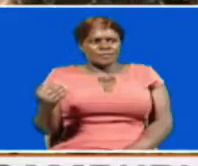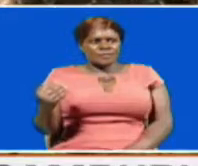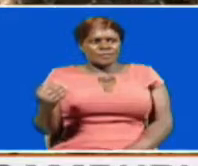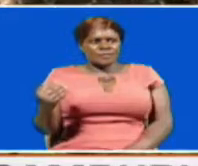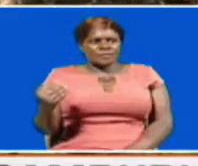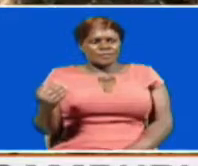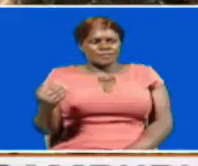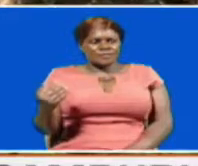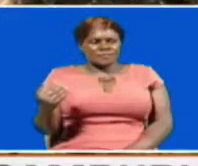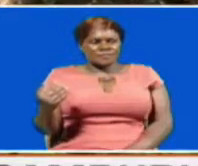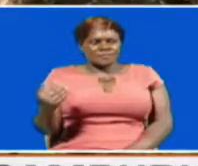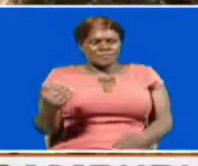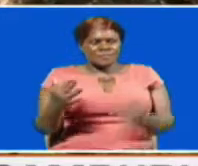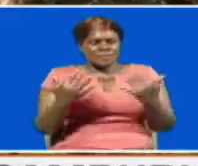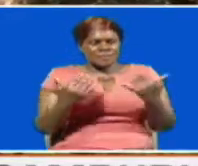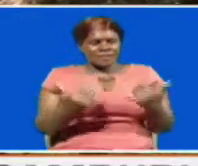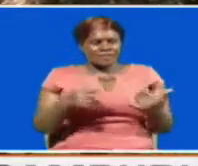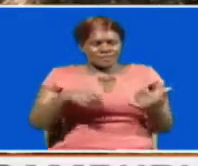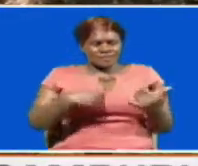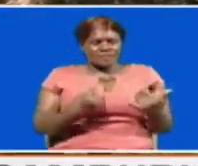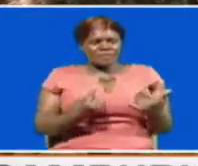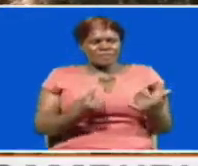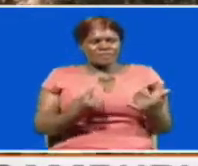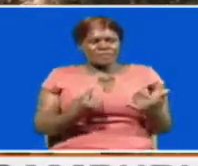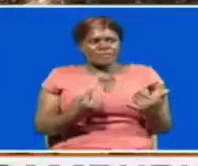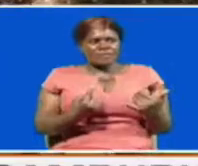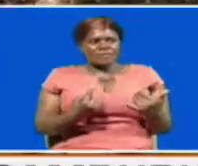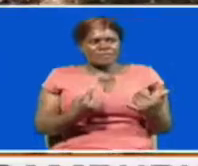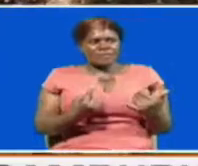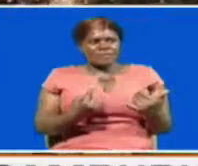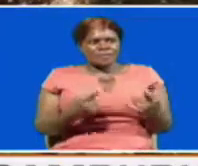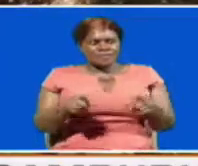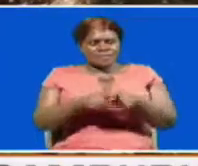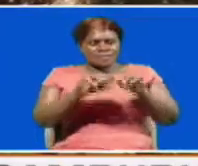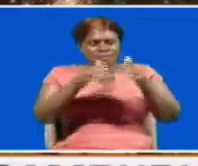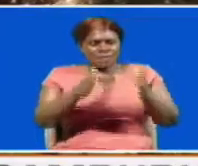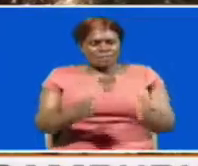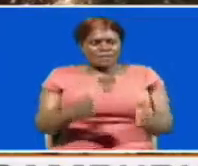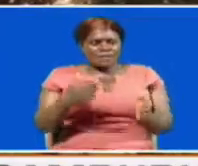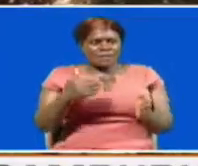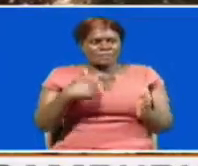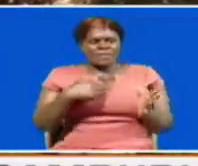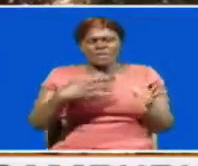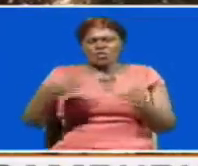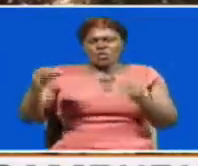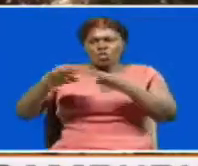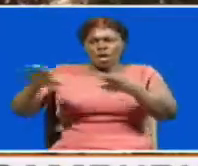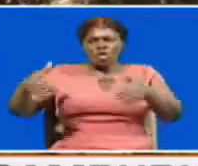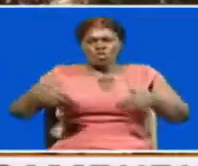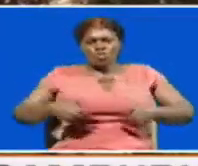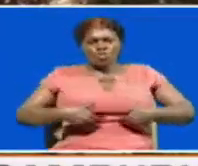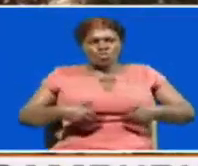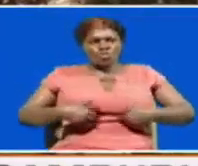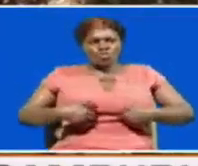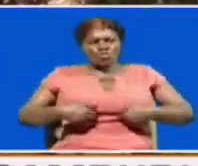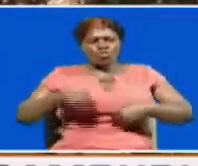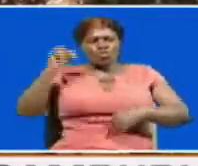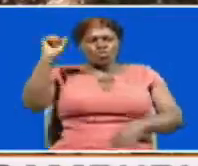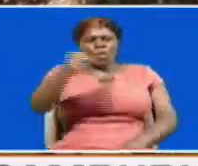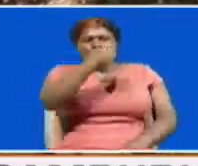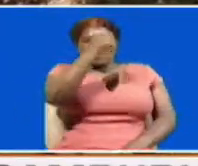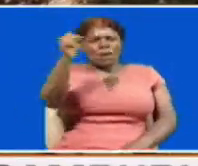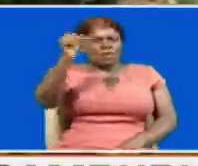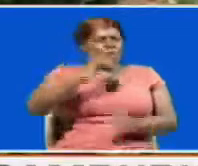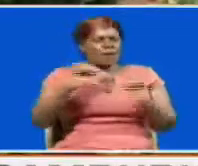kitu kama hizo. Sasa sisi ndo nimeamua kama mkulima nipige kuliko kwenda sisi kama youth kwenda kurandaranda ama